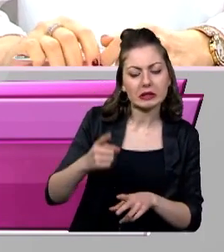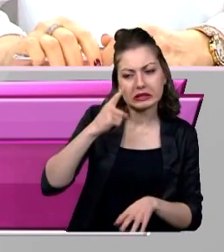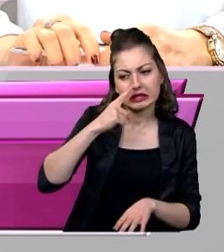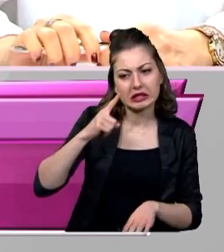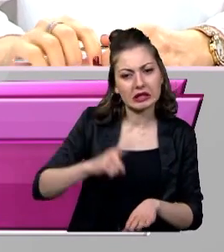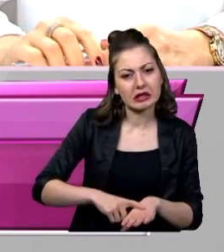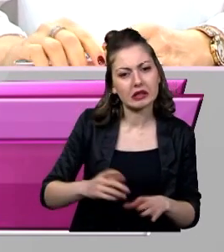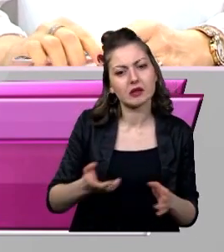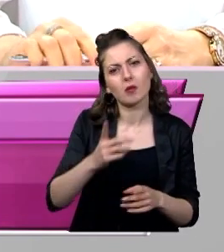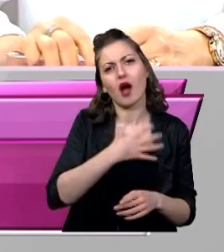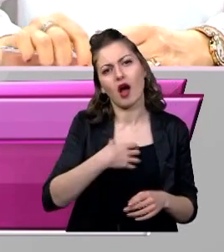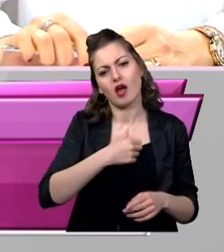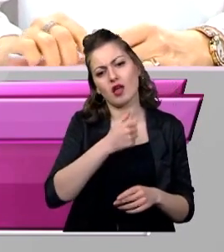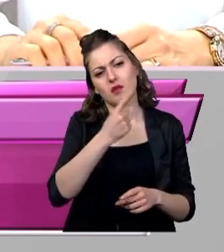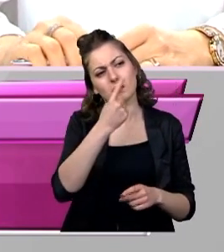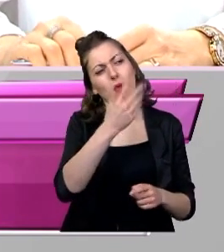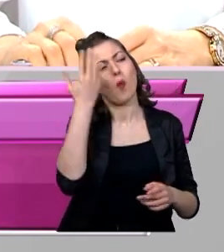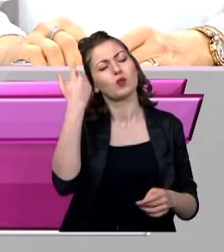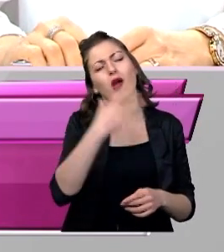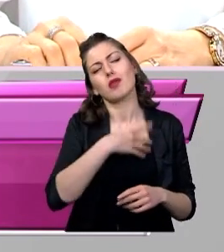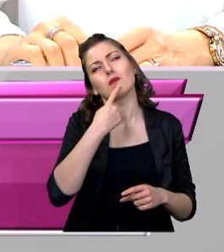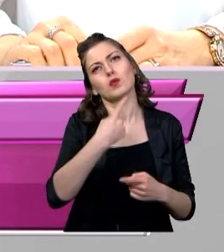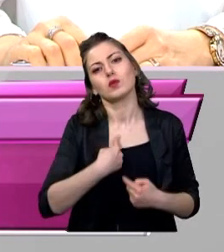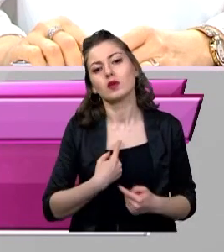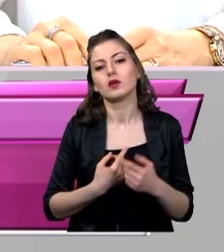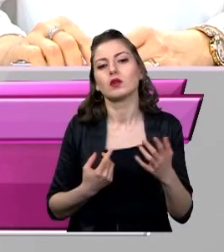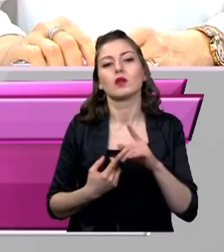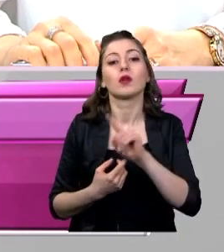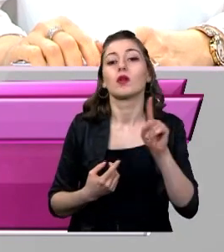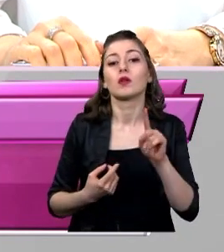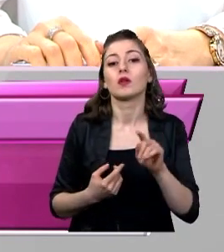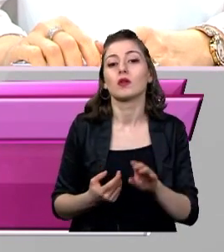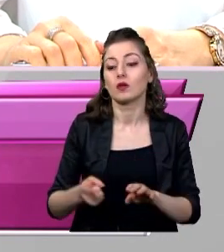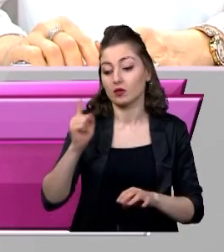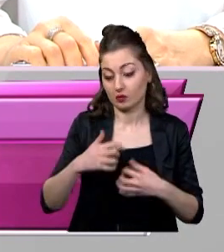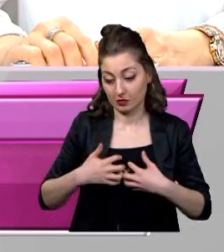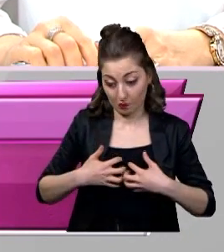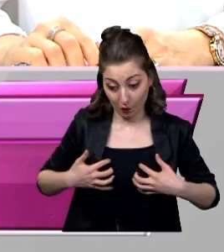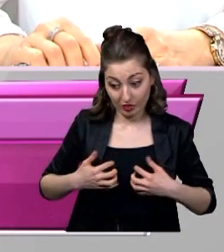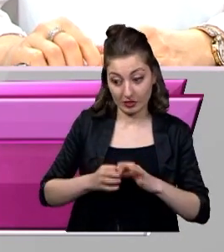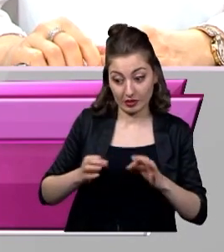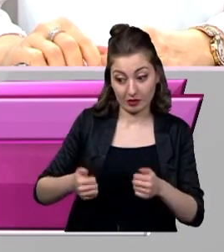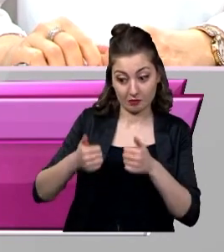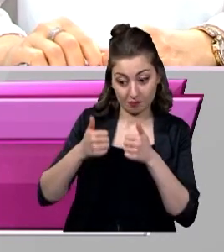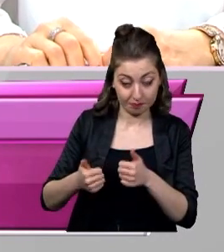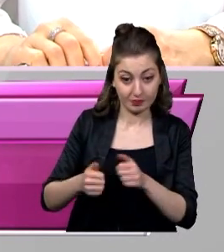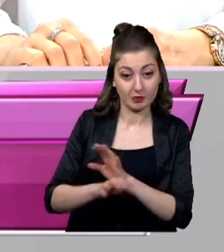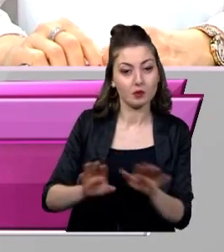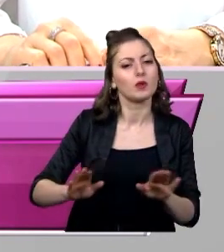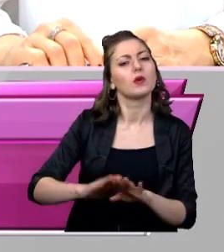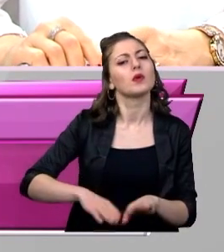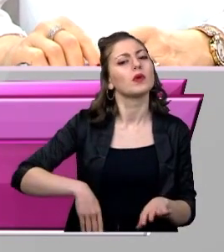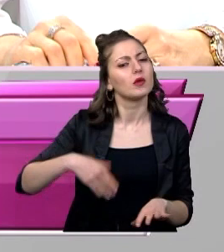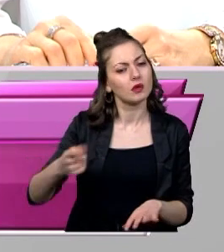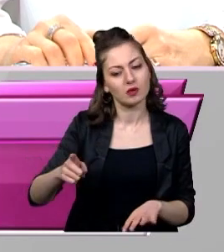inançlar da var mesela bir anne bana şöyle bir şey söylemişti Hayır önce bir özgüven otursun yerlere ise ben